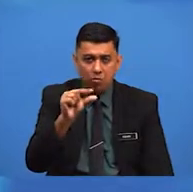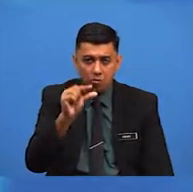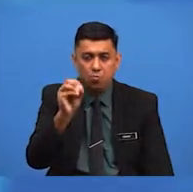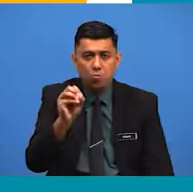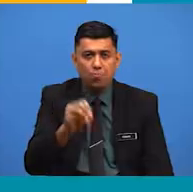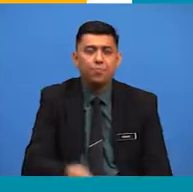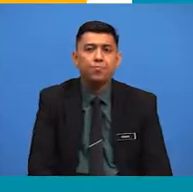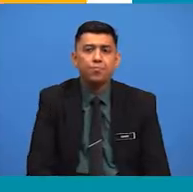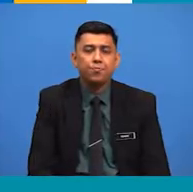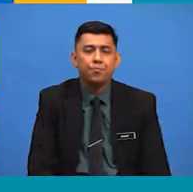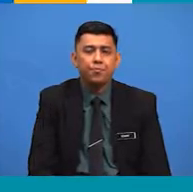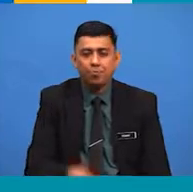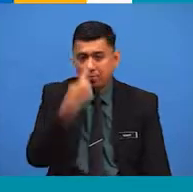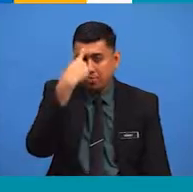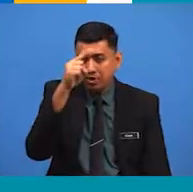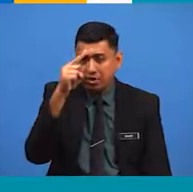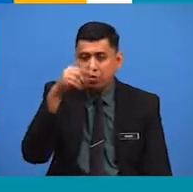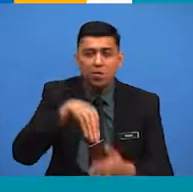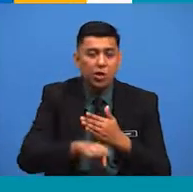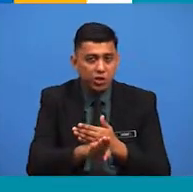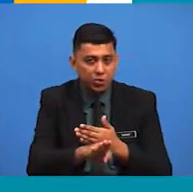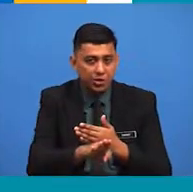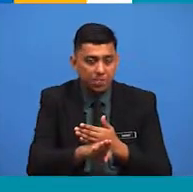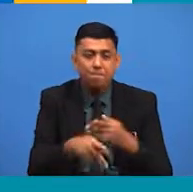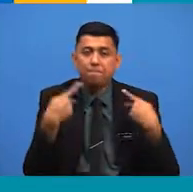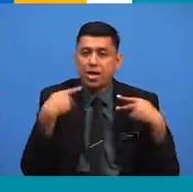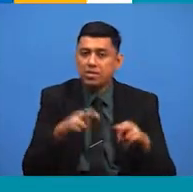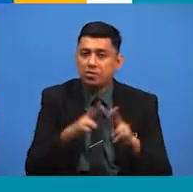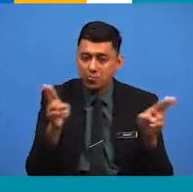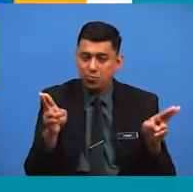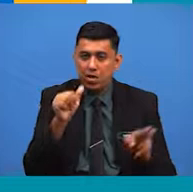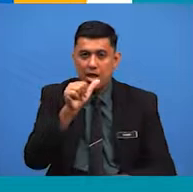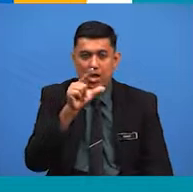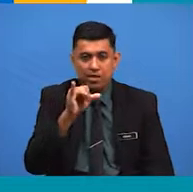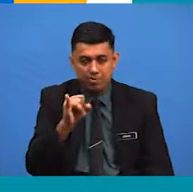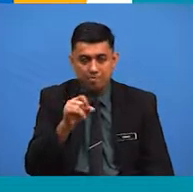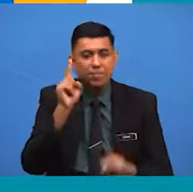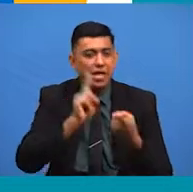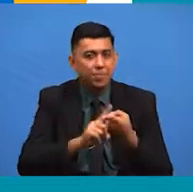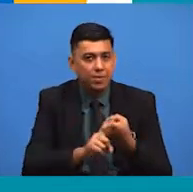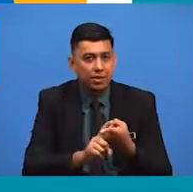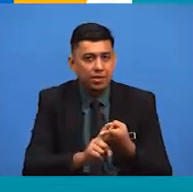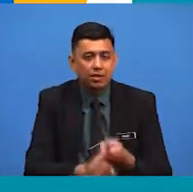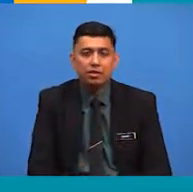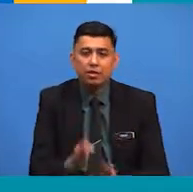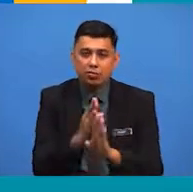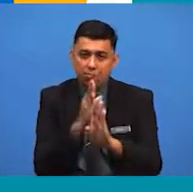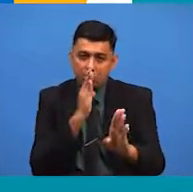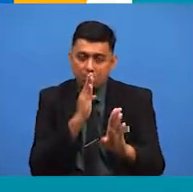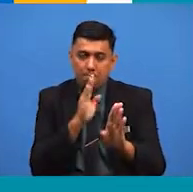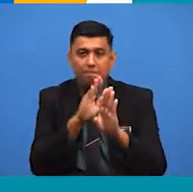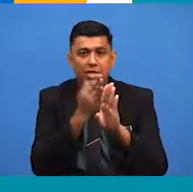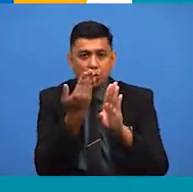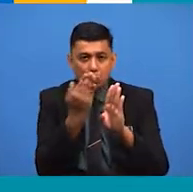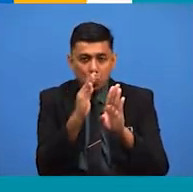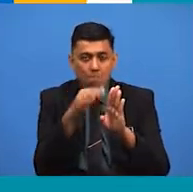tadi. Untuk memasuki pasar raya, Ali perlu pertama, berbaris di pintu masuk.